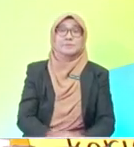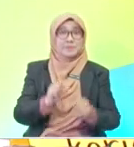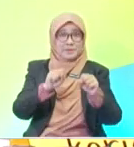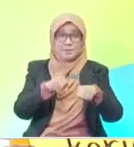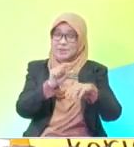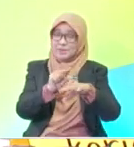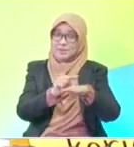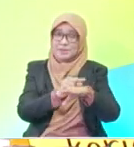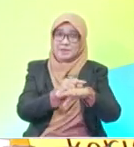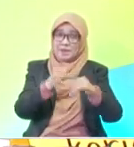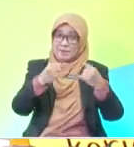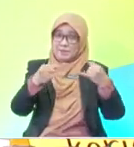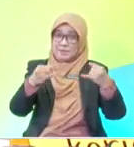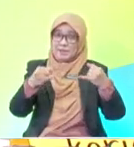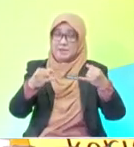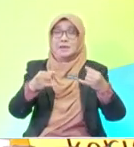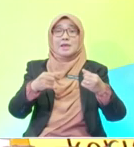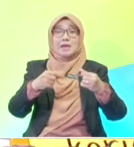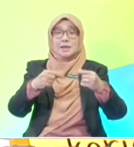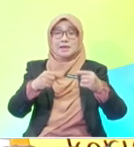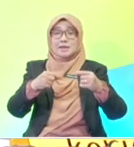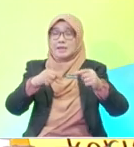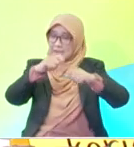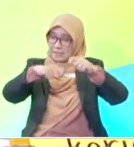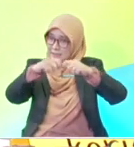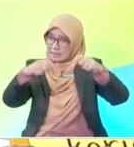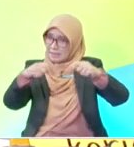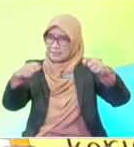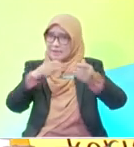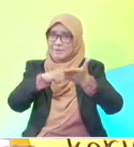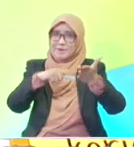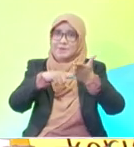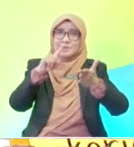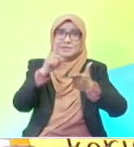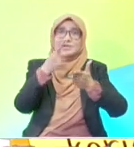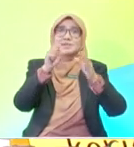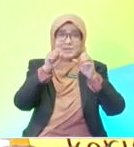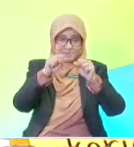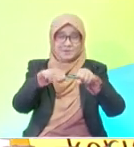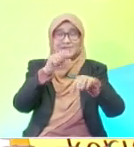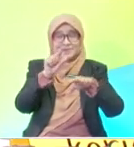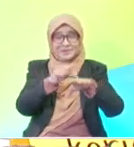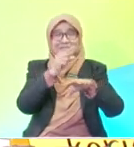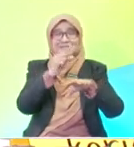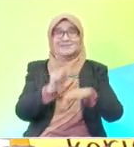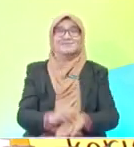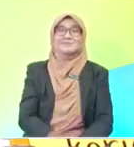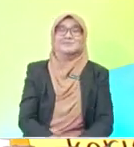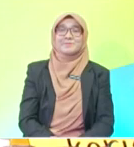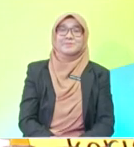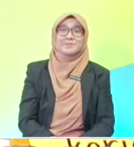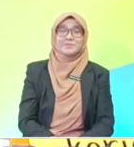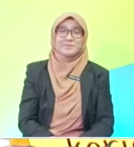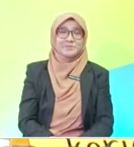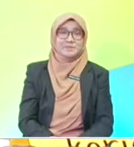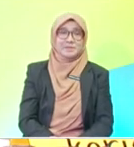guna benang ke tali rafia ke ataupun sebarang tali yang kita rasa bersesuaian sebab ke dalam pendidikan seni visual